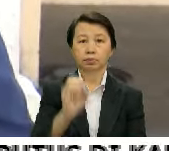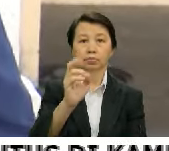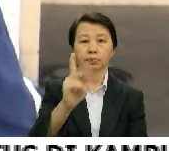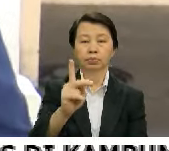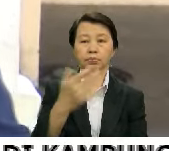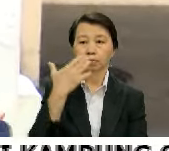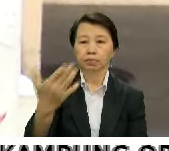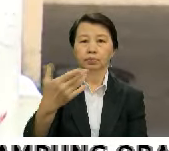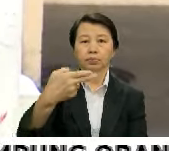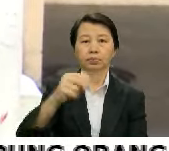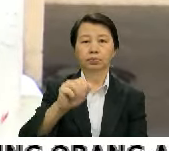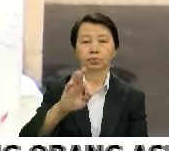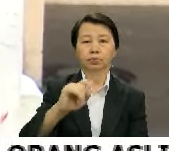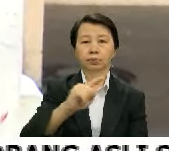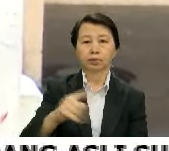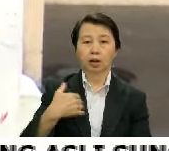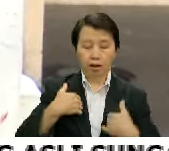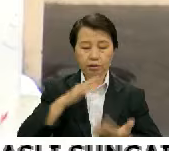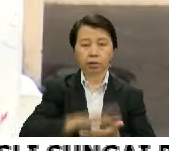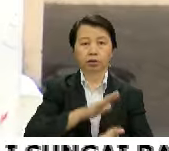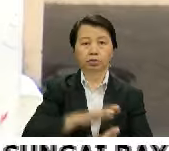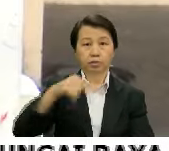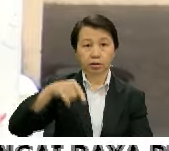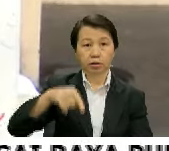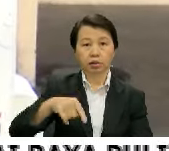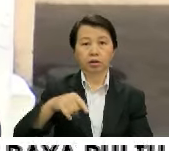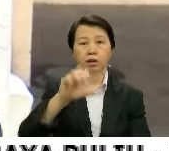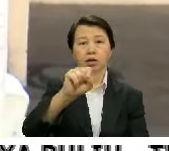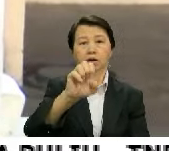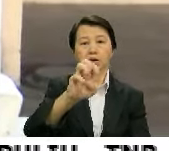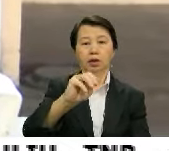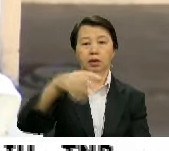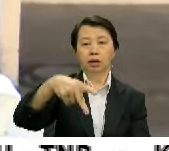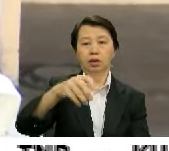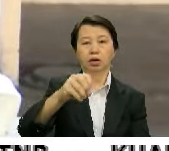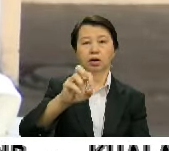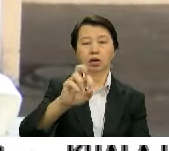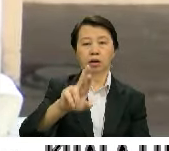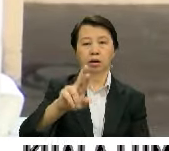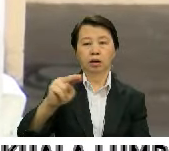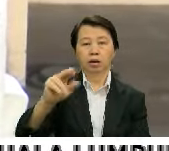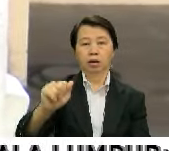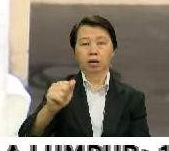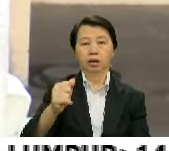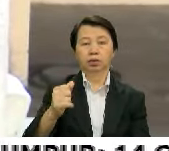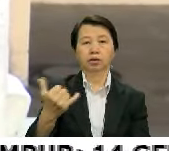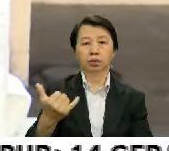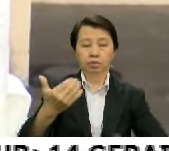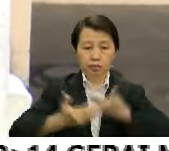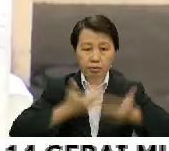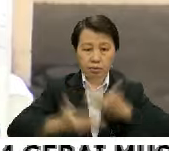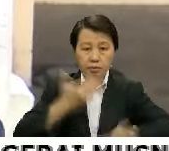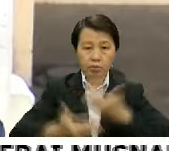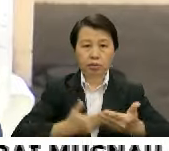Baik, terima kasih Hafiz. Setelah ketika ini saya berada di Sekolah Kebangsaan Bubul Sempurna untuk memberikan gambaran ataupun situasi terkini